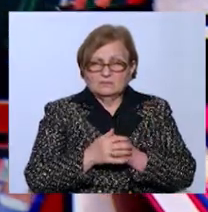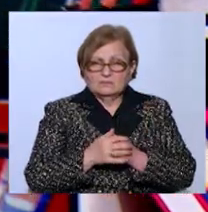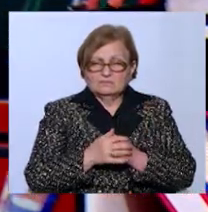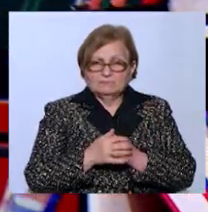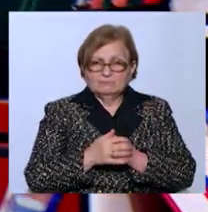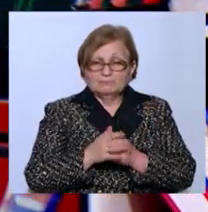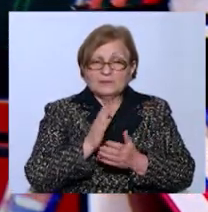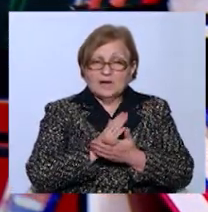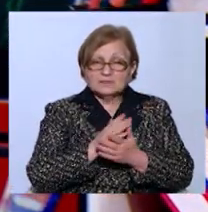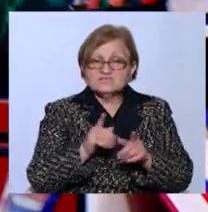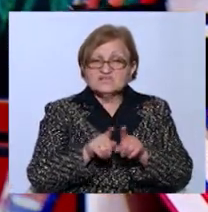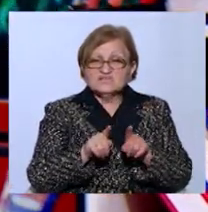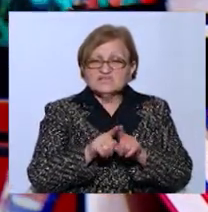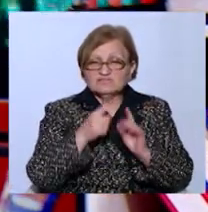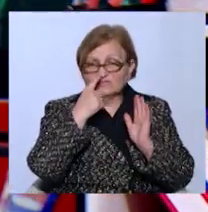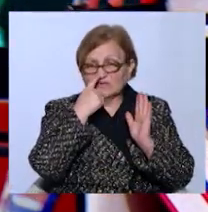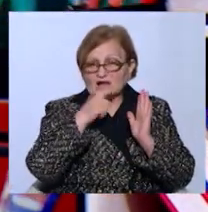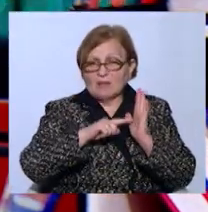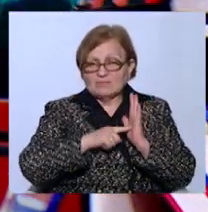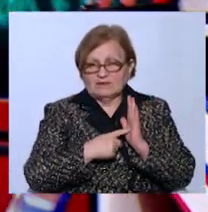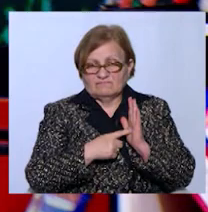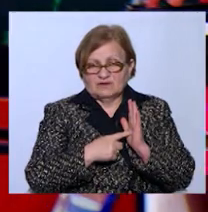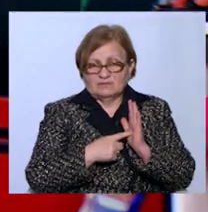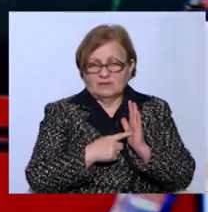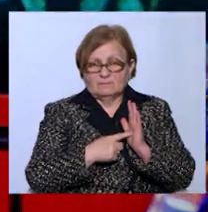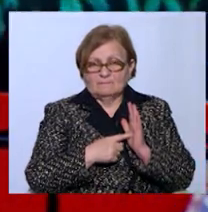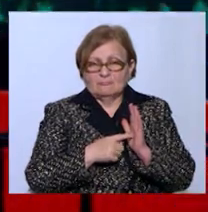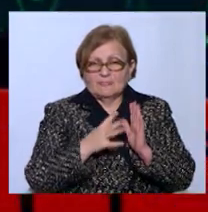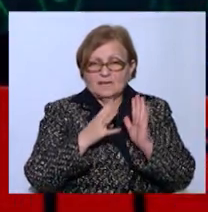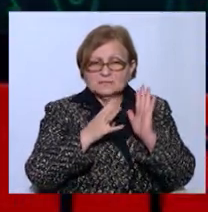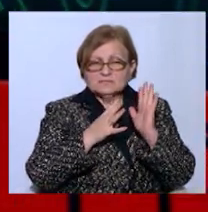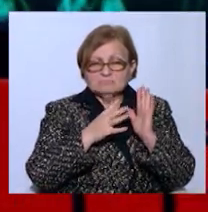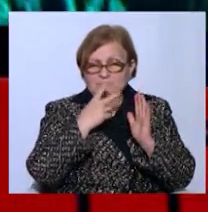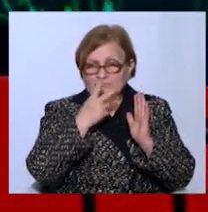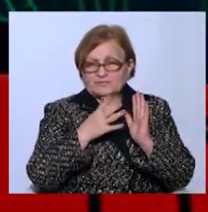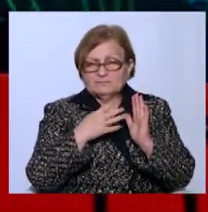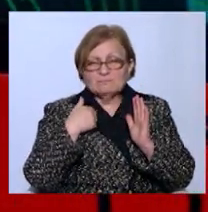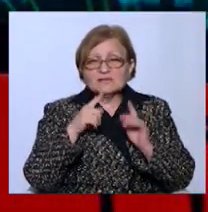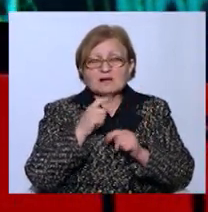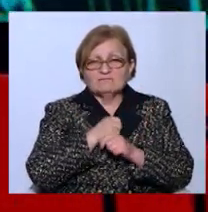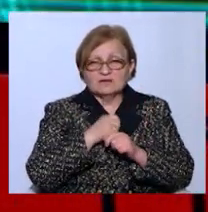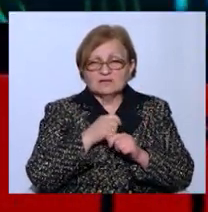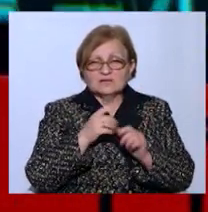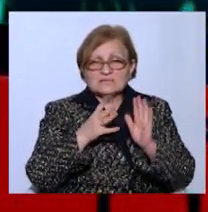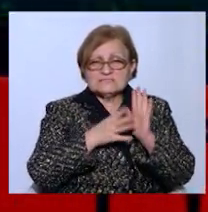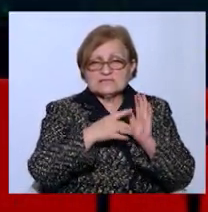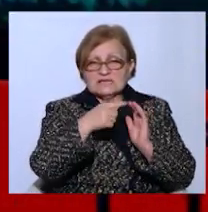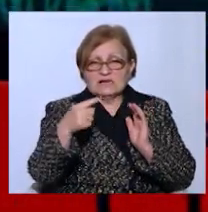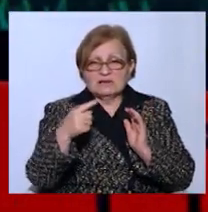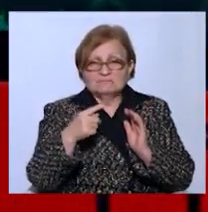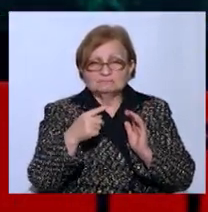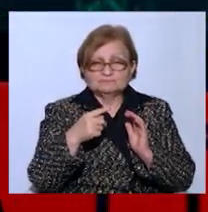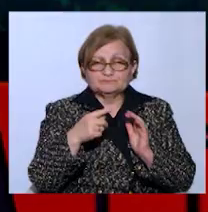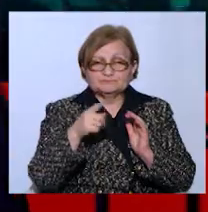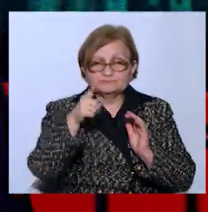არის იგივე გამრავლება, ოღონდ შებრუნებული რიცხვი. უყურეთ 9 მეორედი, რა გავაკეთე მე? აი ამის გაყოფა რომ მიდა, აი